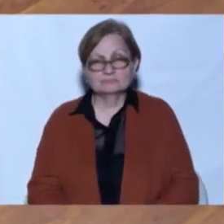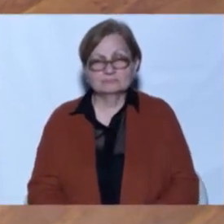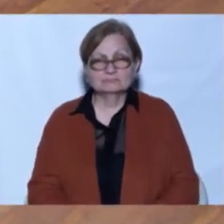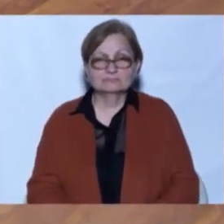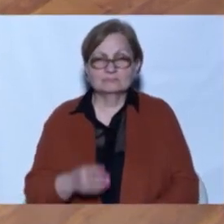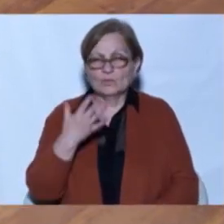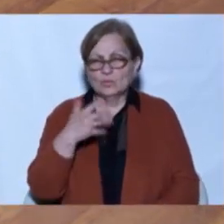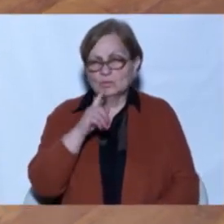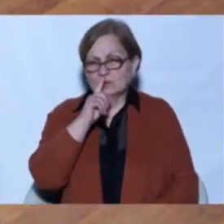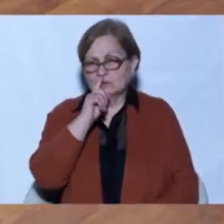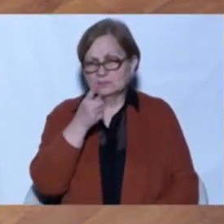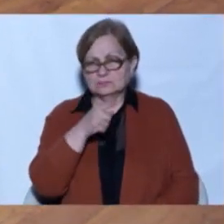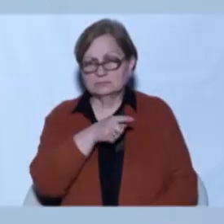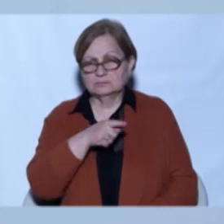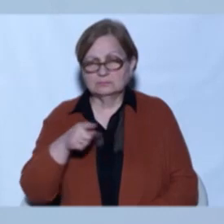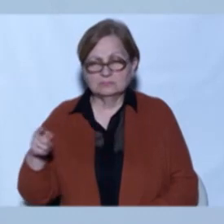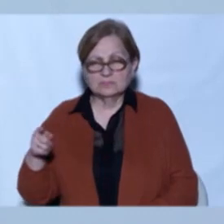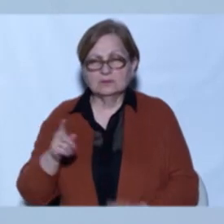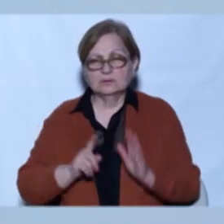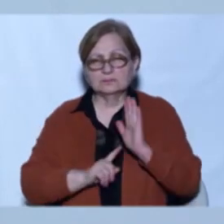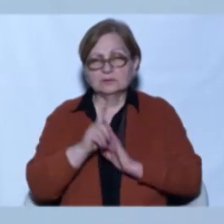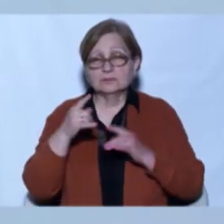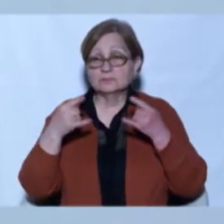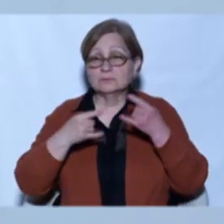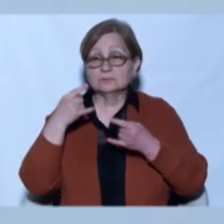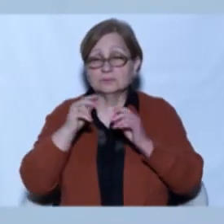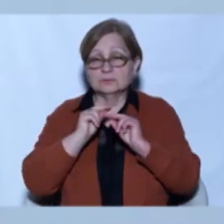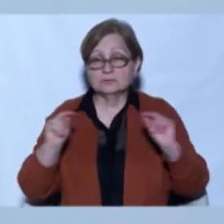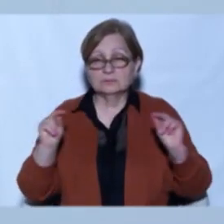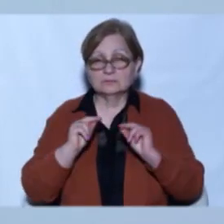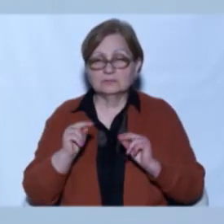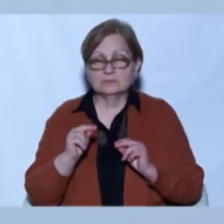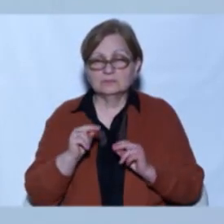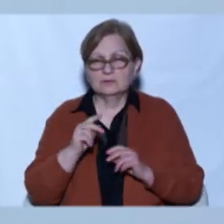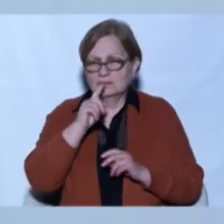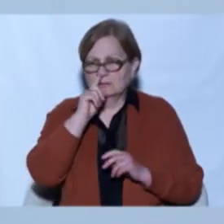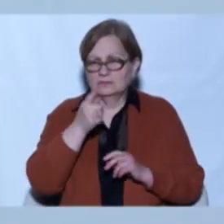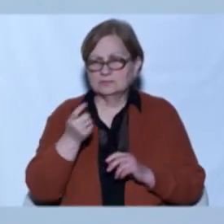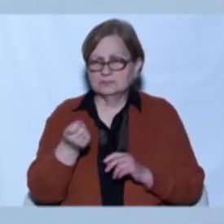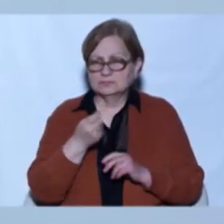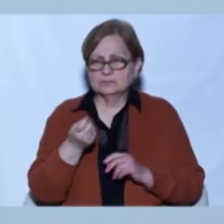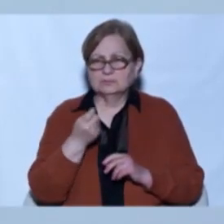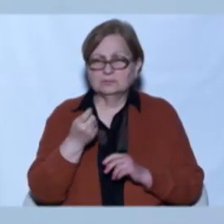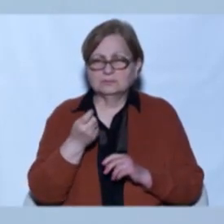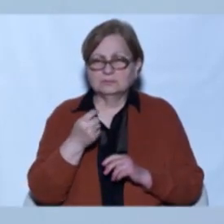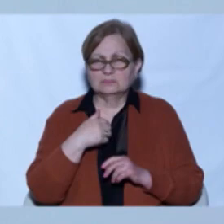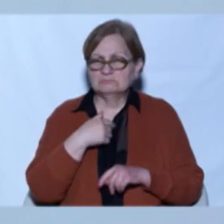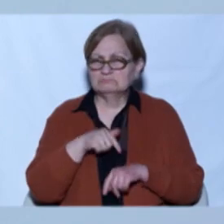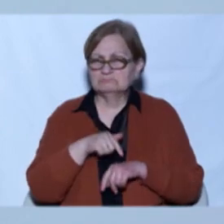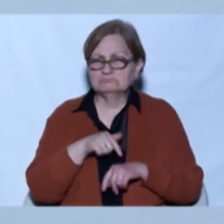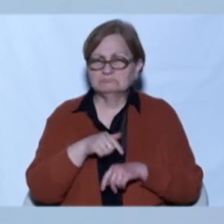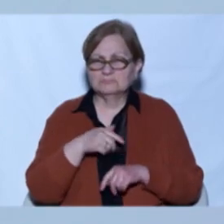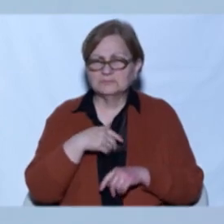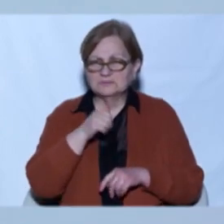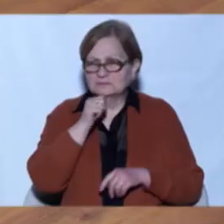თითქმის ერთი თვეა, რაც ტელესკოლა დაიწყო. თითქოს ცოტა ერთი თვე, მაგრამ ისეთი განცდა მაქვს, რომ უკვე